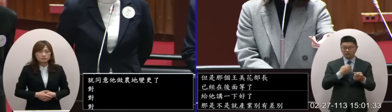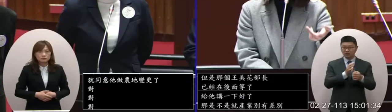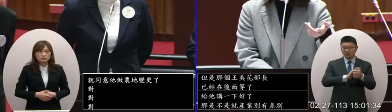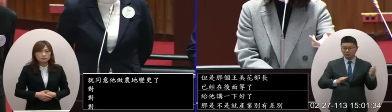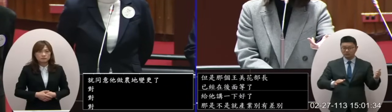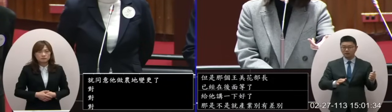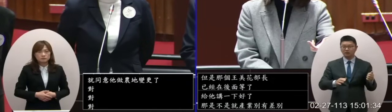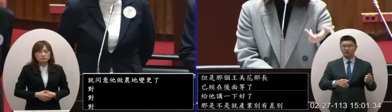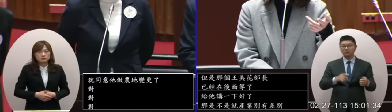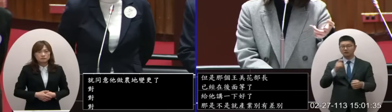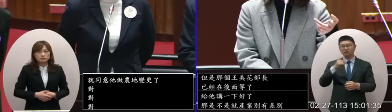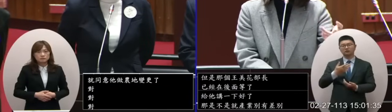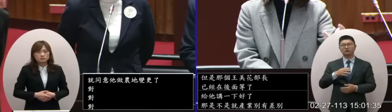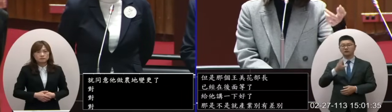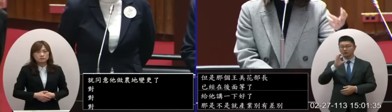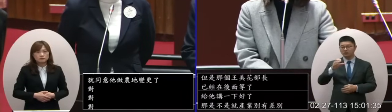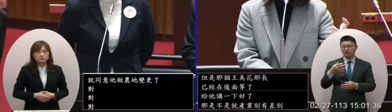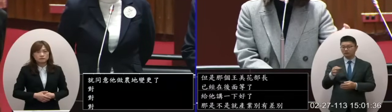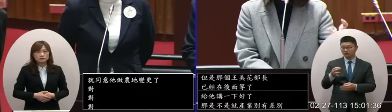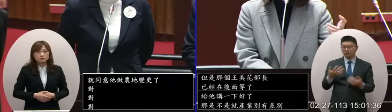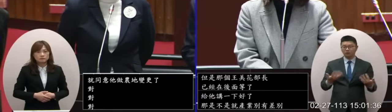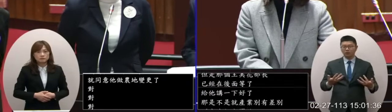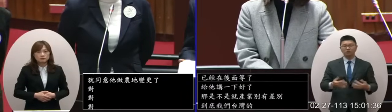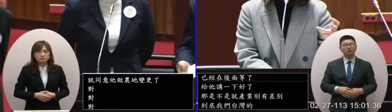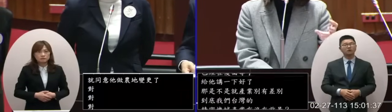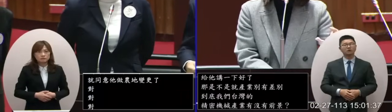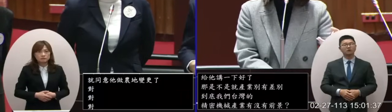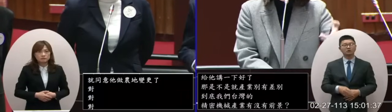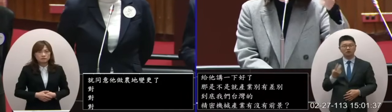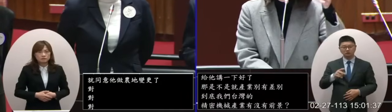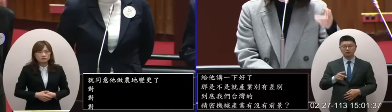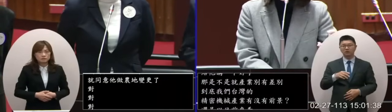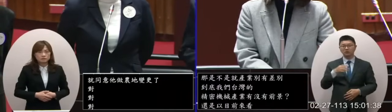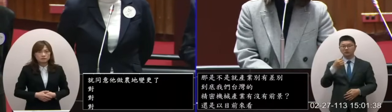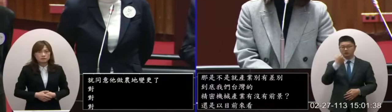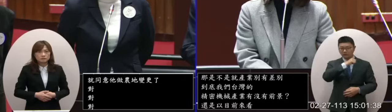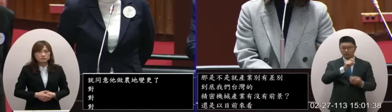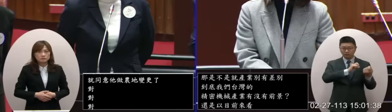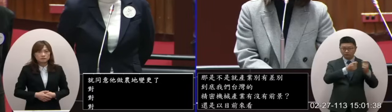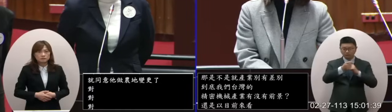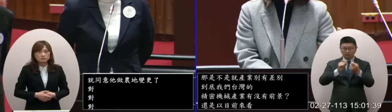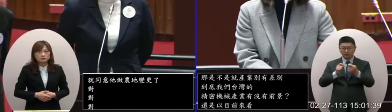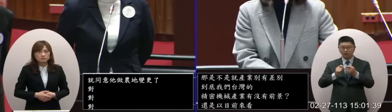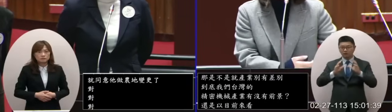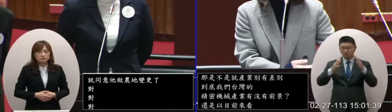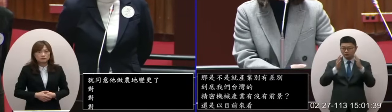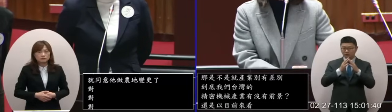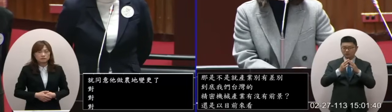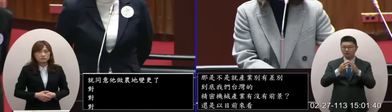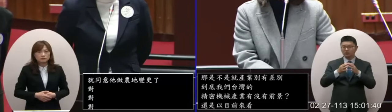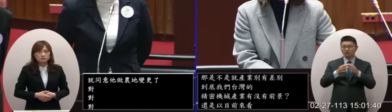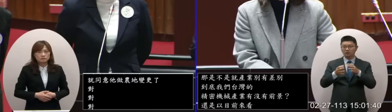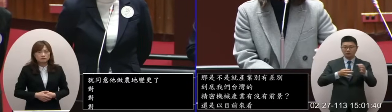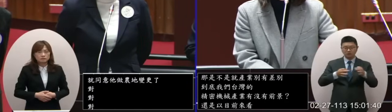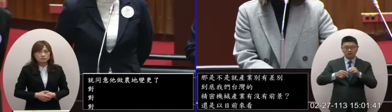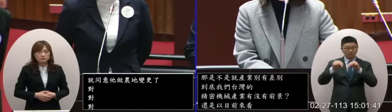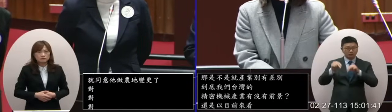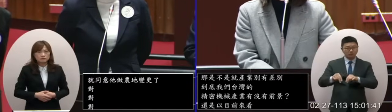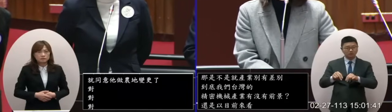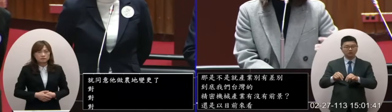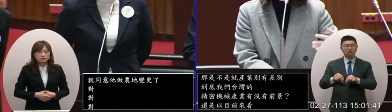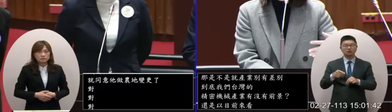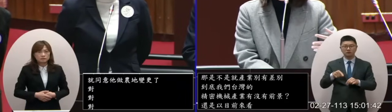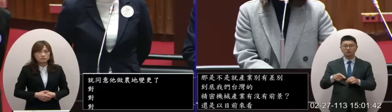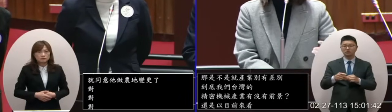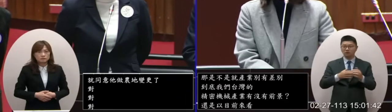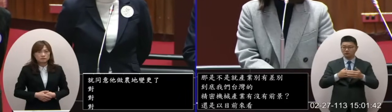等等的，再加上我们跟周边国家以的关税贸易协定以及双方的关税贸易